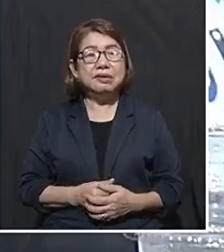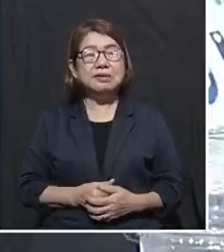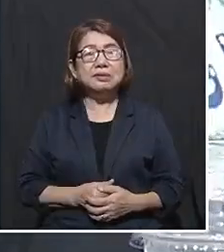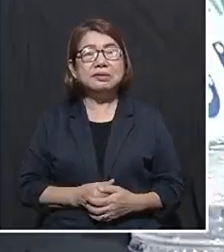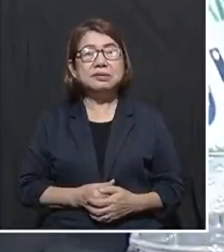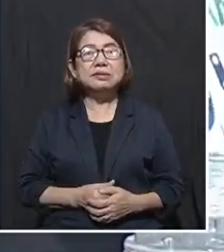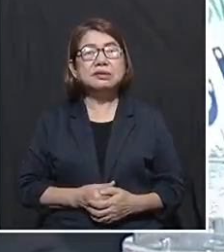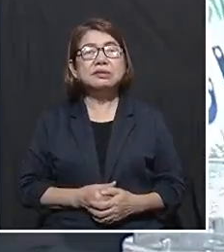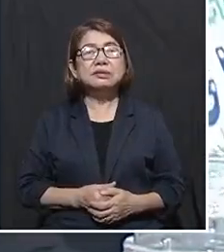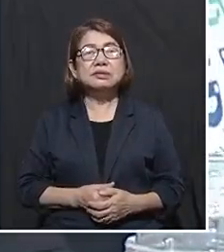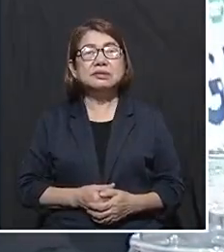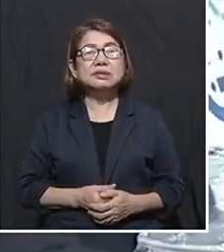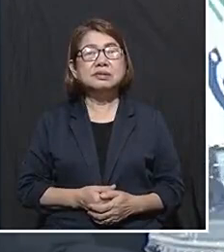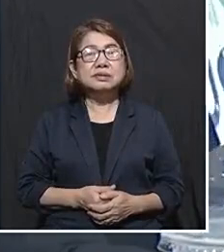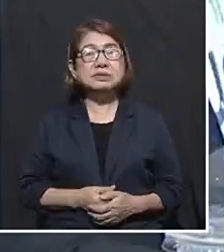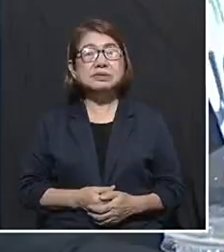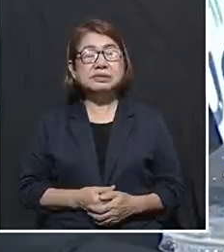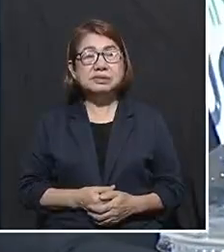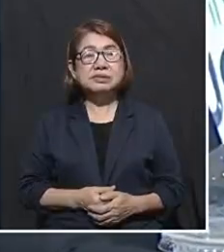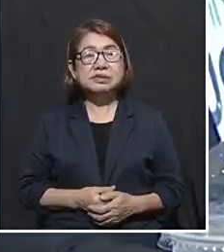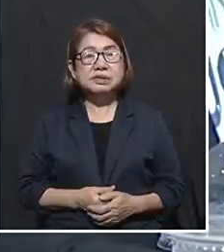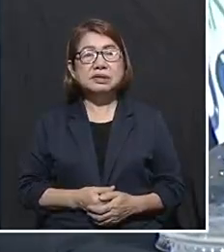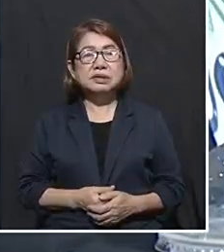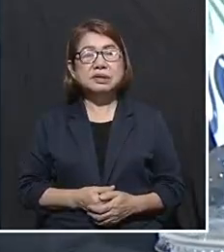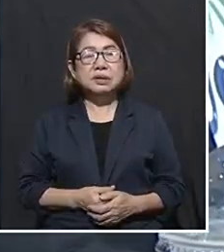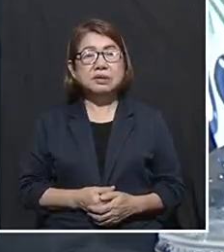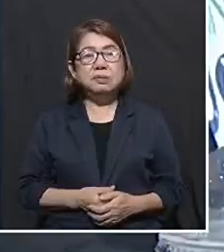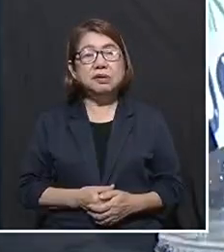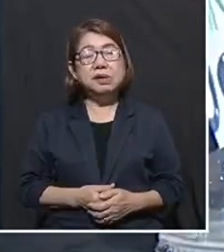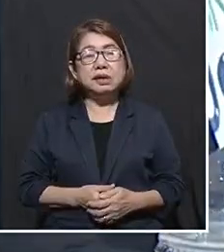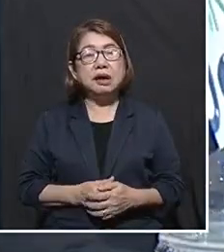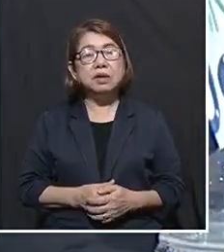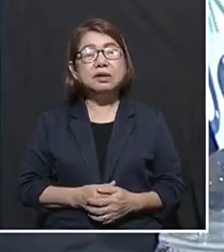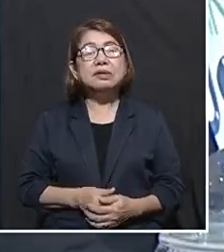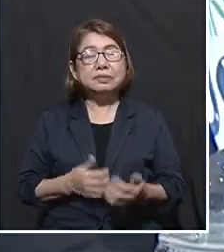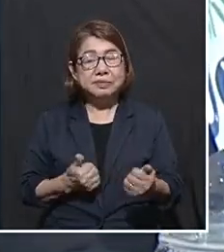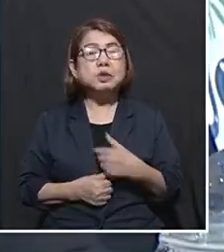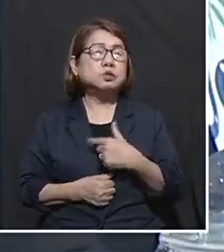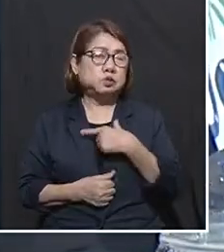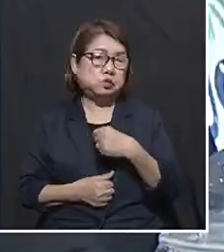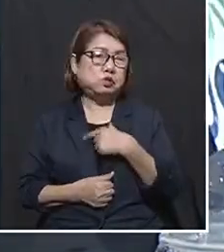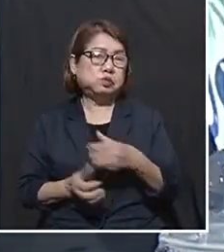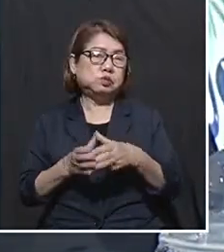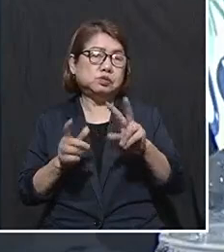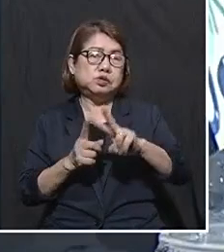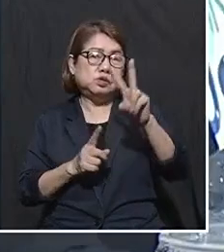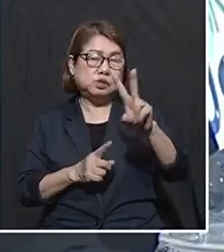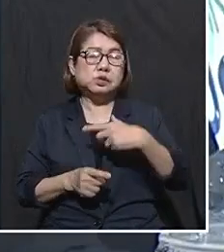นเดียวคือประเด็นผมฟังดูดีนะผมชอบนะ ครับ เยี่ยมนะผมฝากนิดเดีย